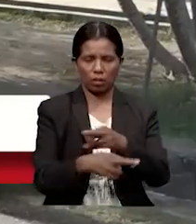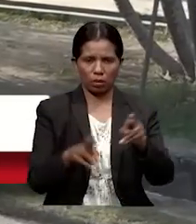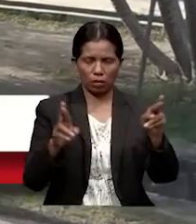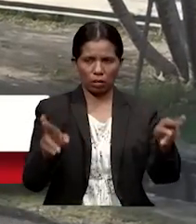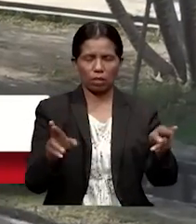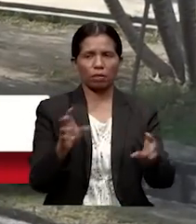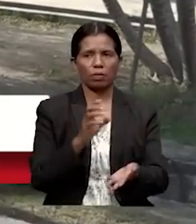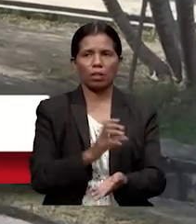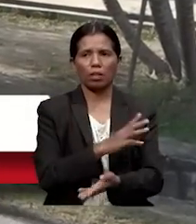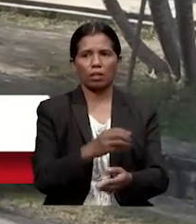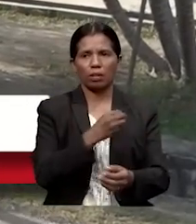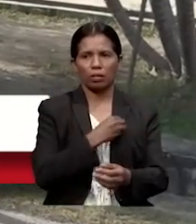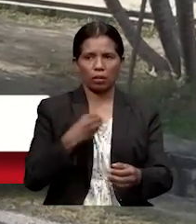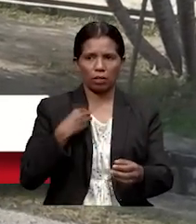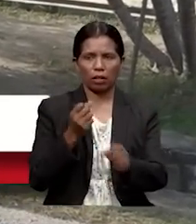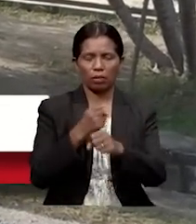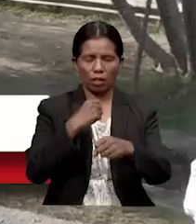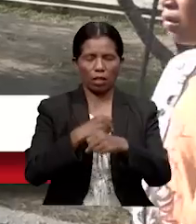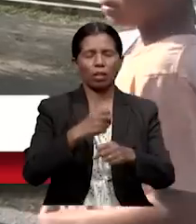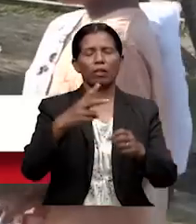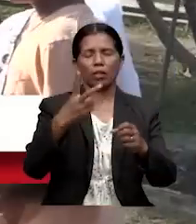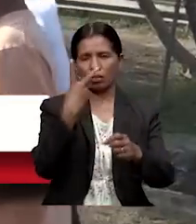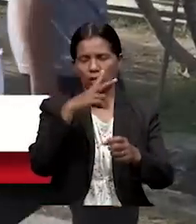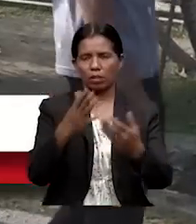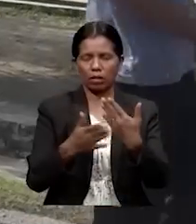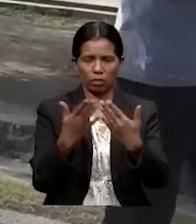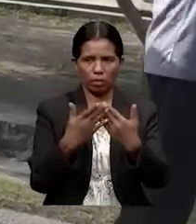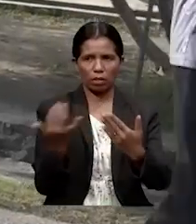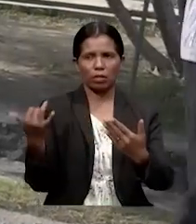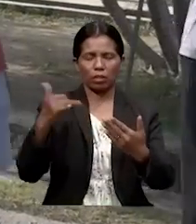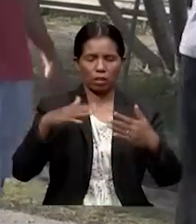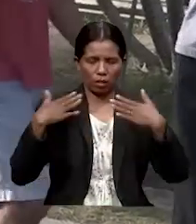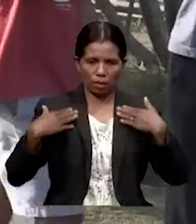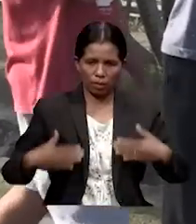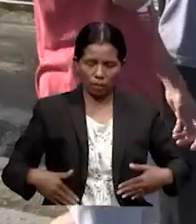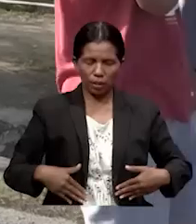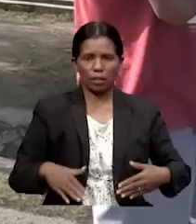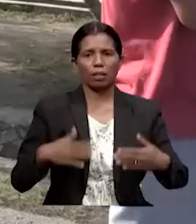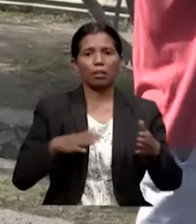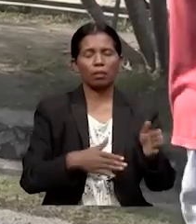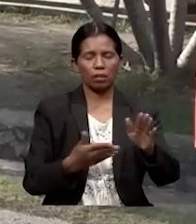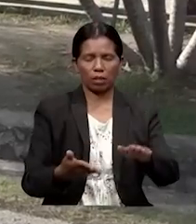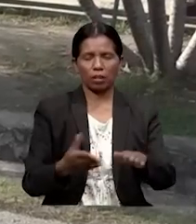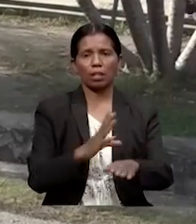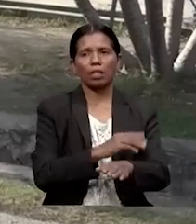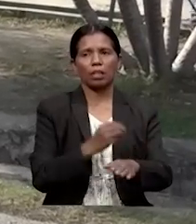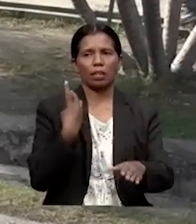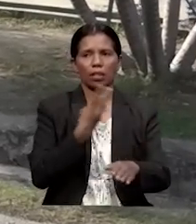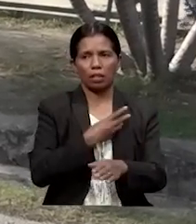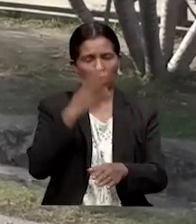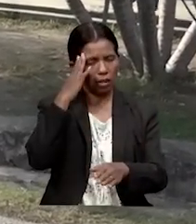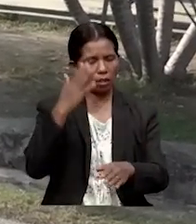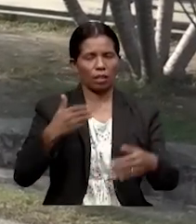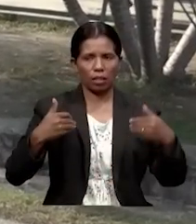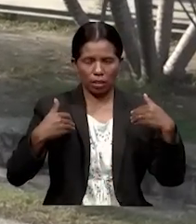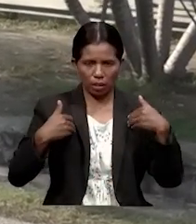ne basicamente halo verifikasaun simples ida ba korpu mati sini nian atune ita tene kata karik ia buat roma